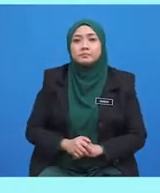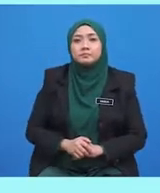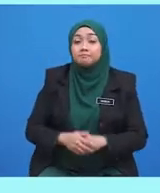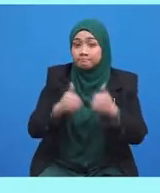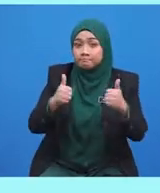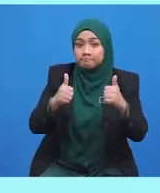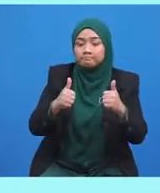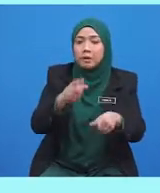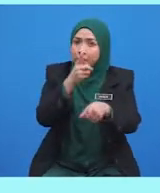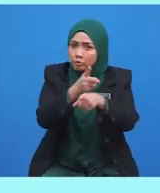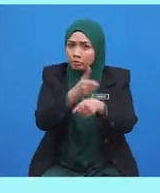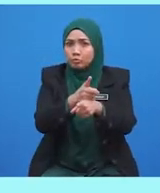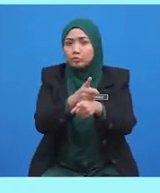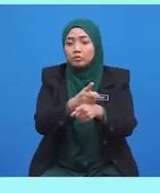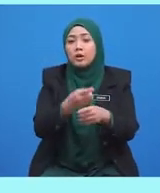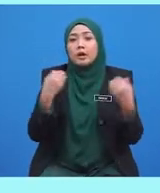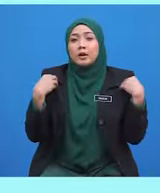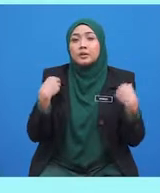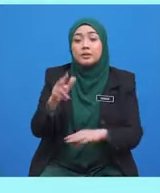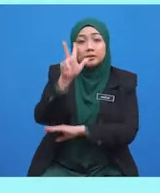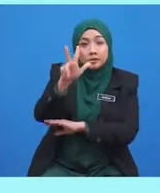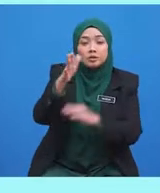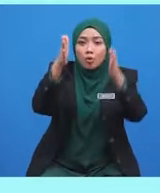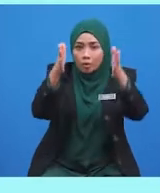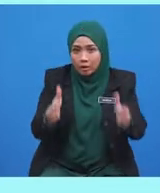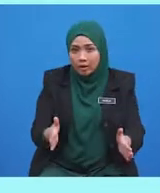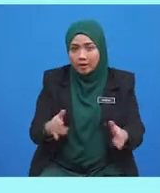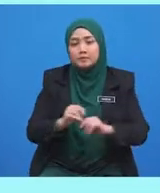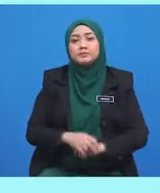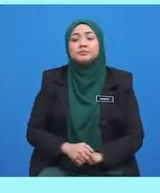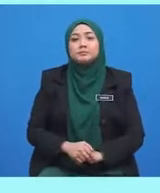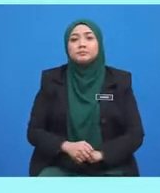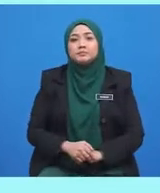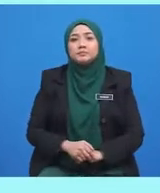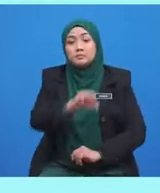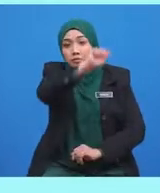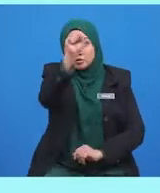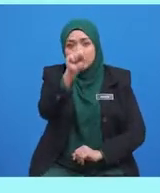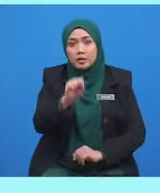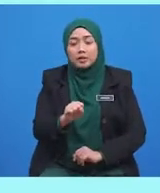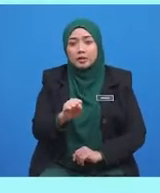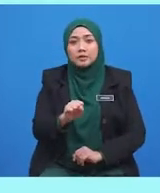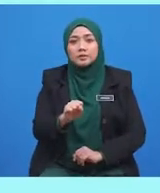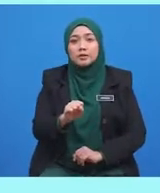Hebat! Betul! 3 orang. Soalan seterusnya,